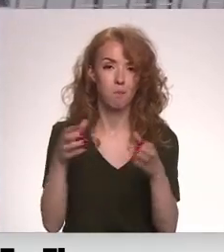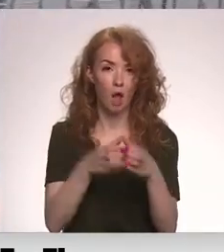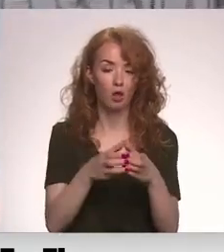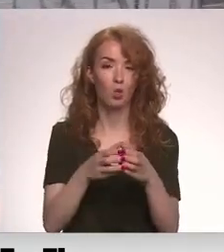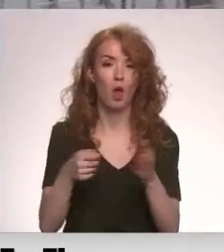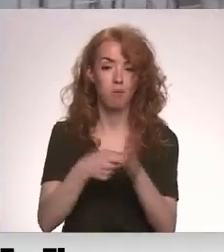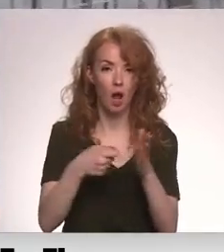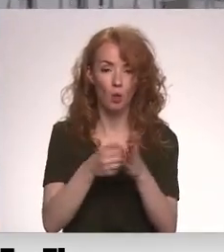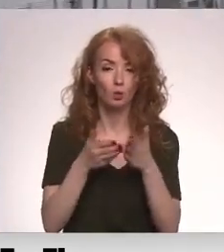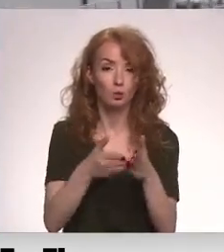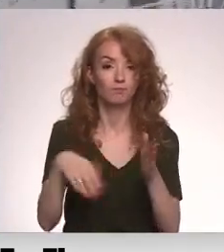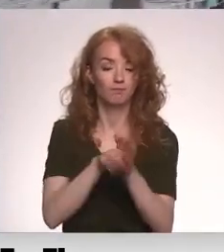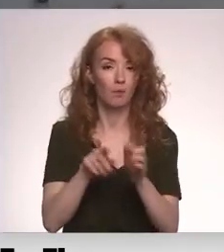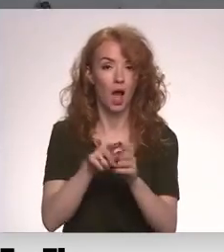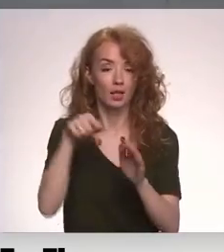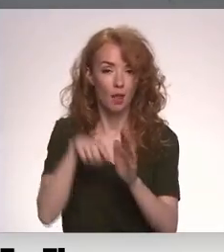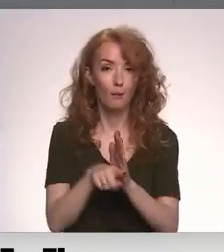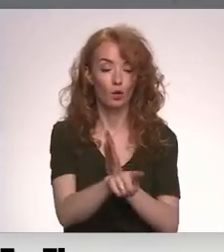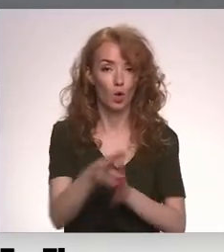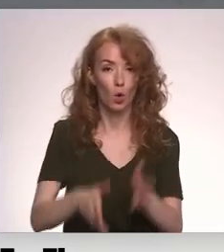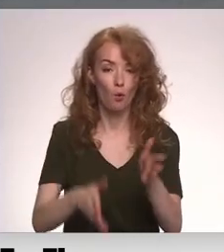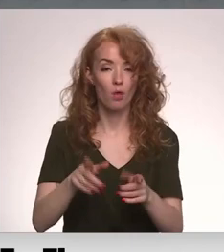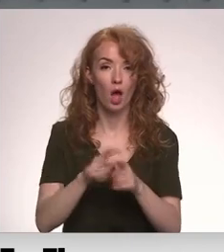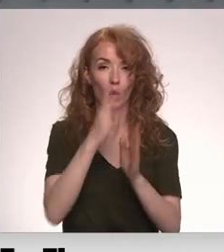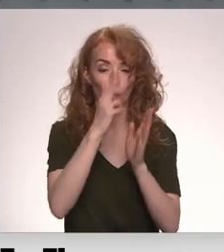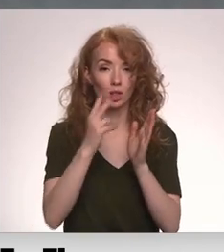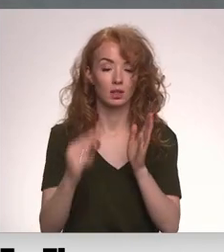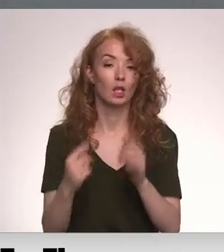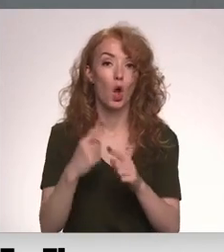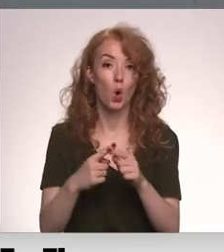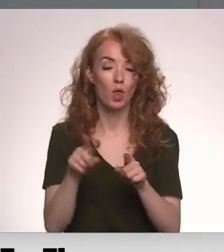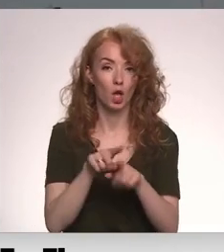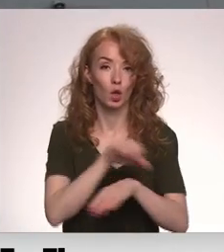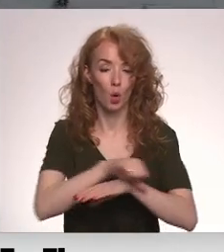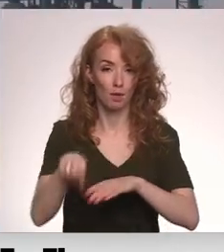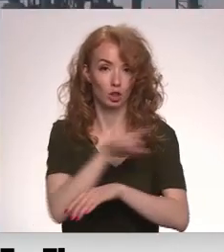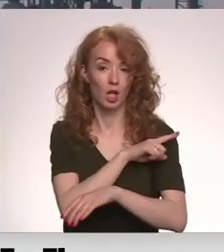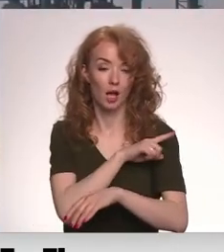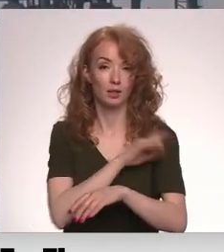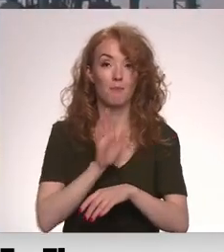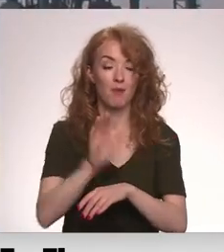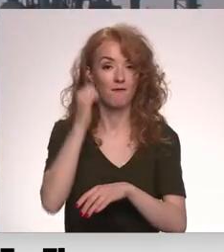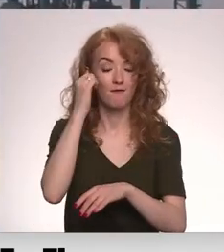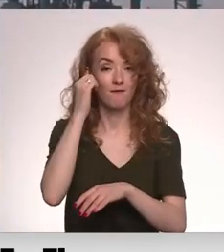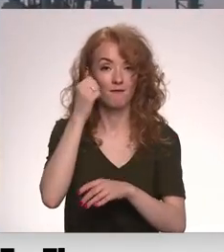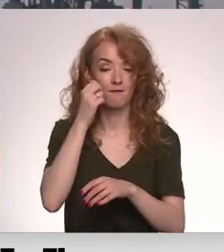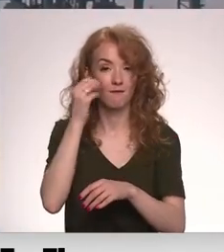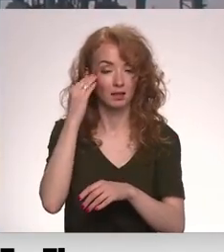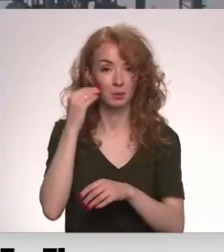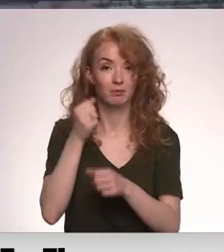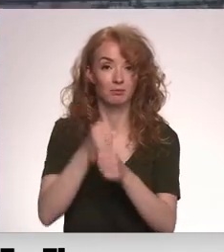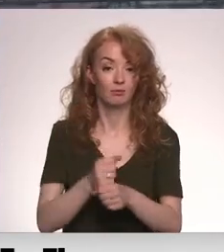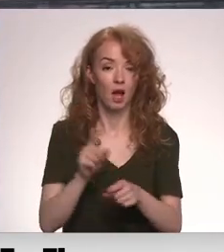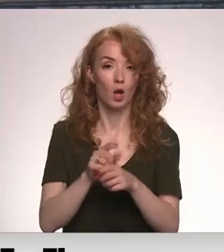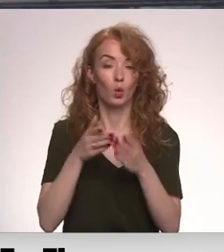kuģiem. Mācībās piedalās arī zemūdens roboti, ūdenslīdēji un robežsardze. Uz brīdi Ventspils ostā piestāja patruļu kuģis Jelgava, lai